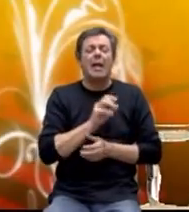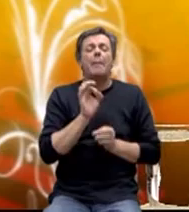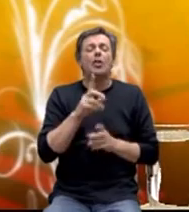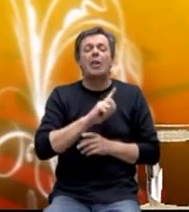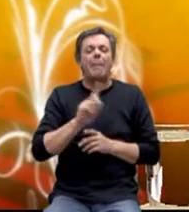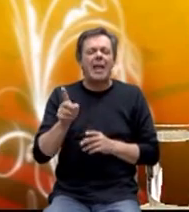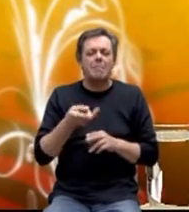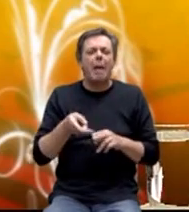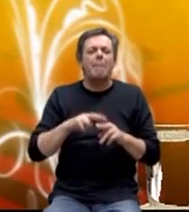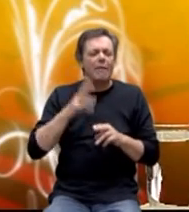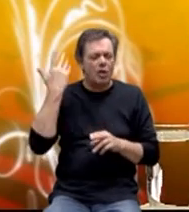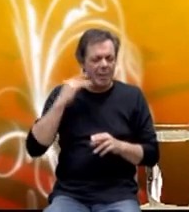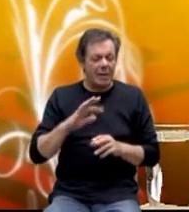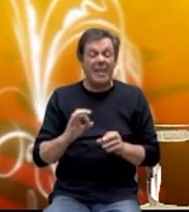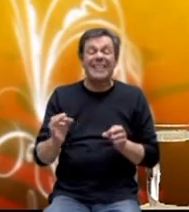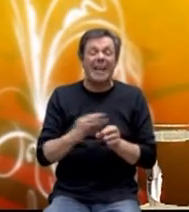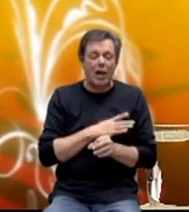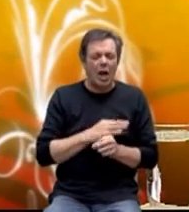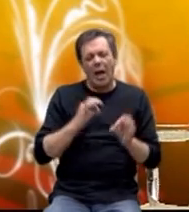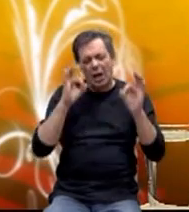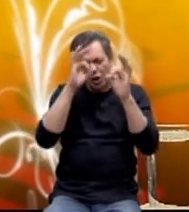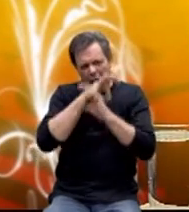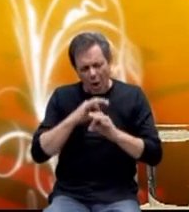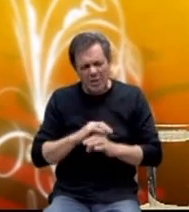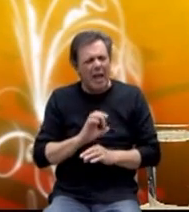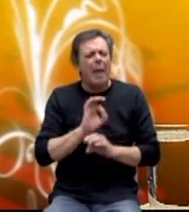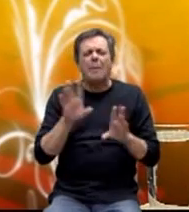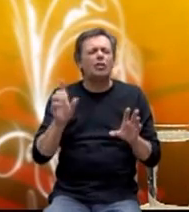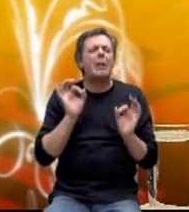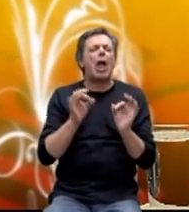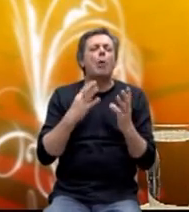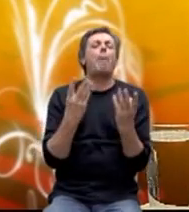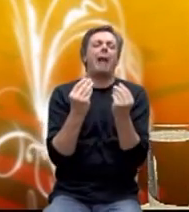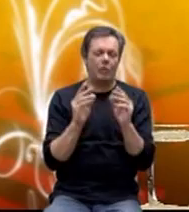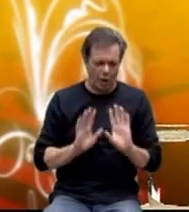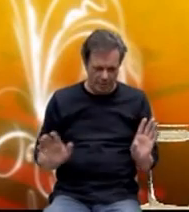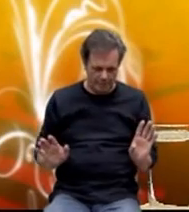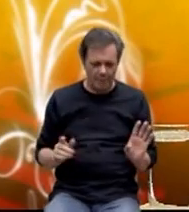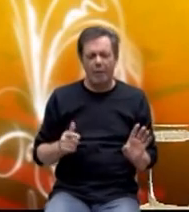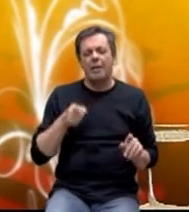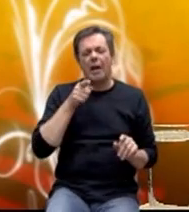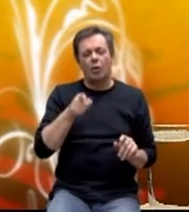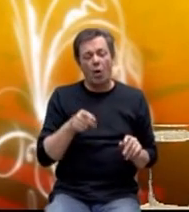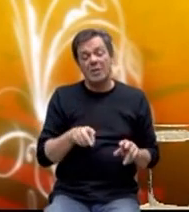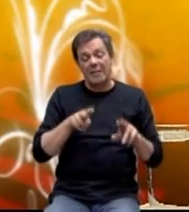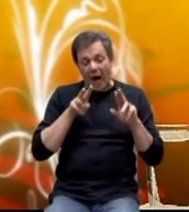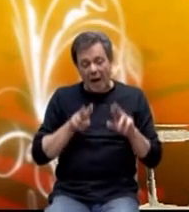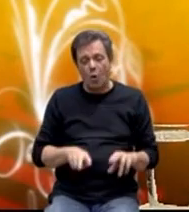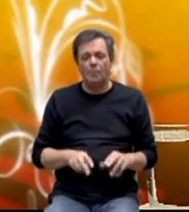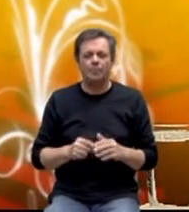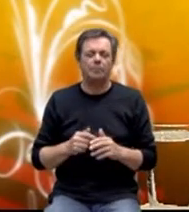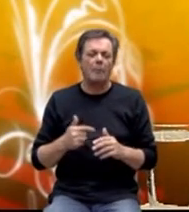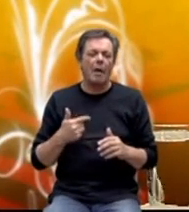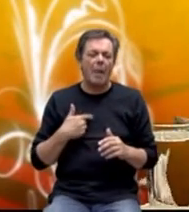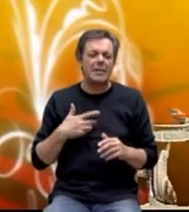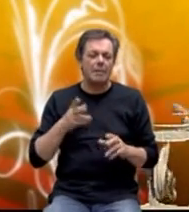ne smije previše biti. Ni sreća, ni tuga, ni nikakve takve strašno teške emocije koje nas zaista, kad sam rekla i sreća nas može ubiti,